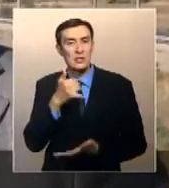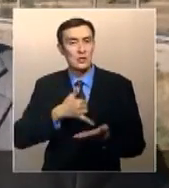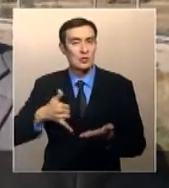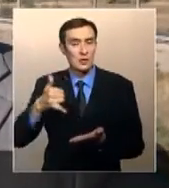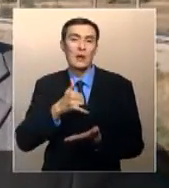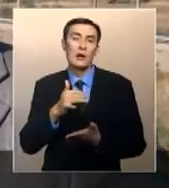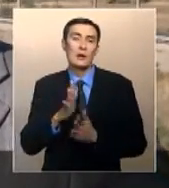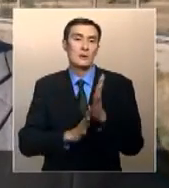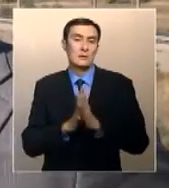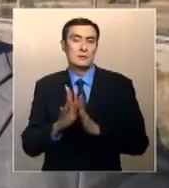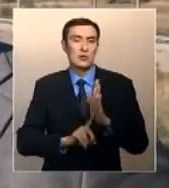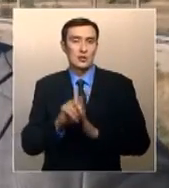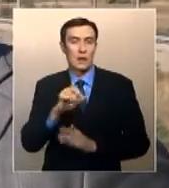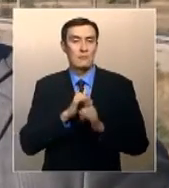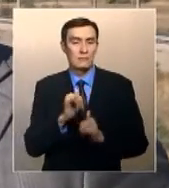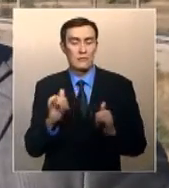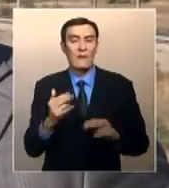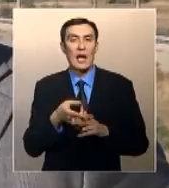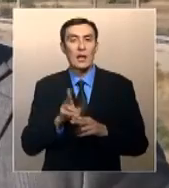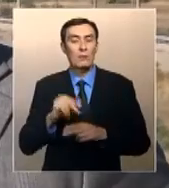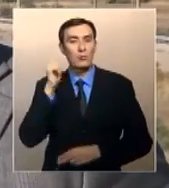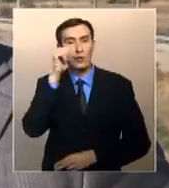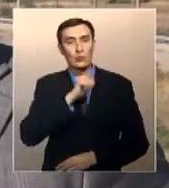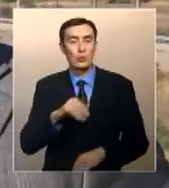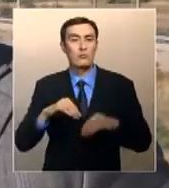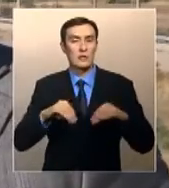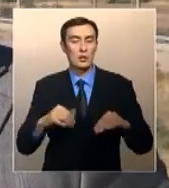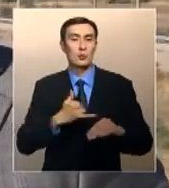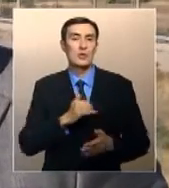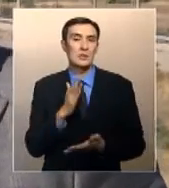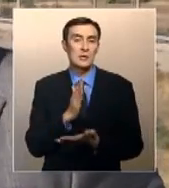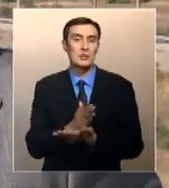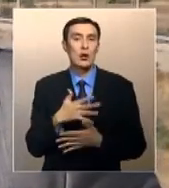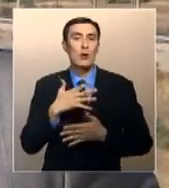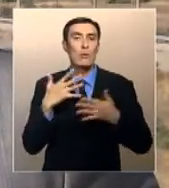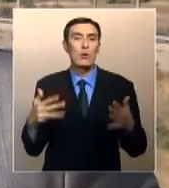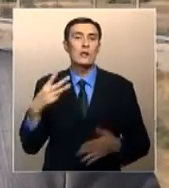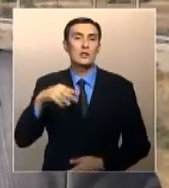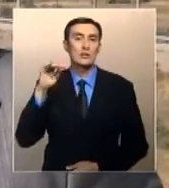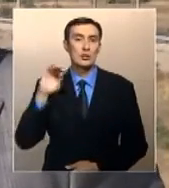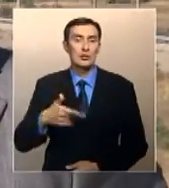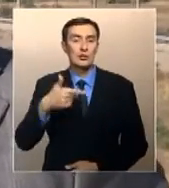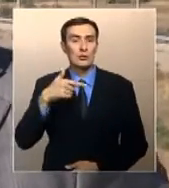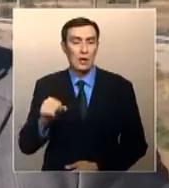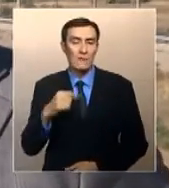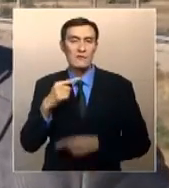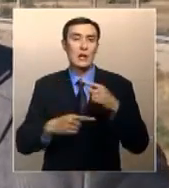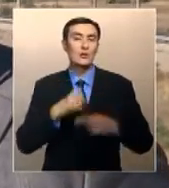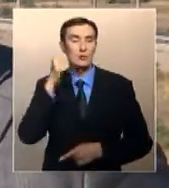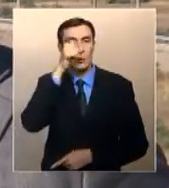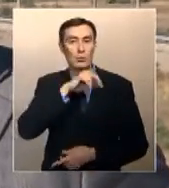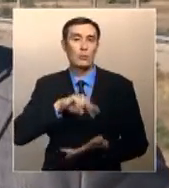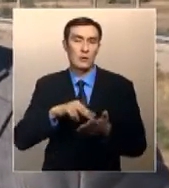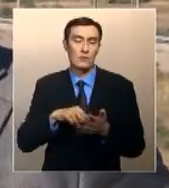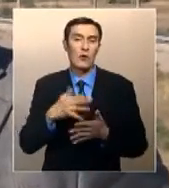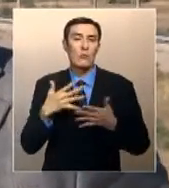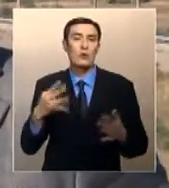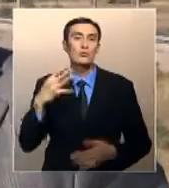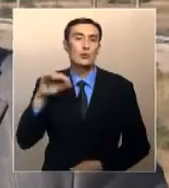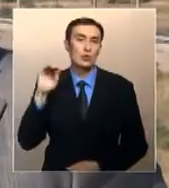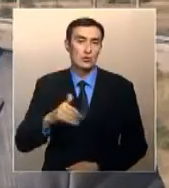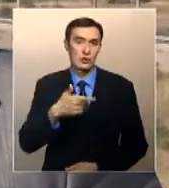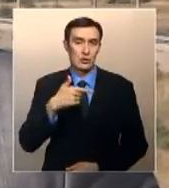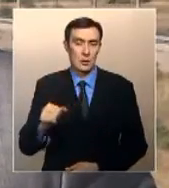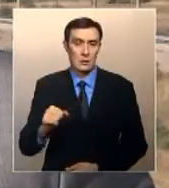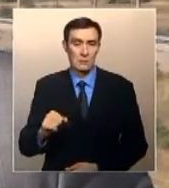культуры. В этом году уже посеяно более 30 тысяч гектаров. На следующий год планируется более 40 тысяч